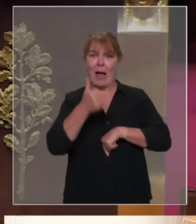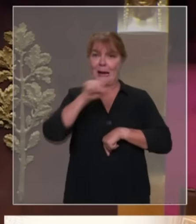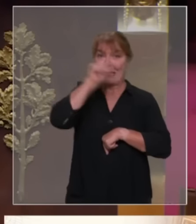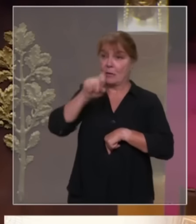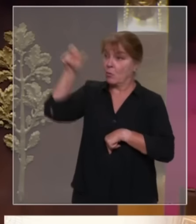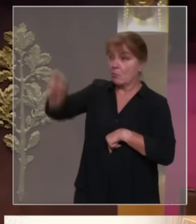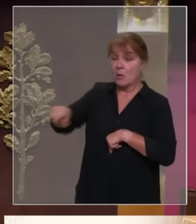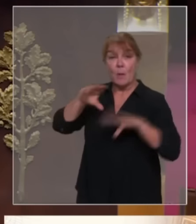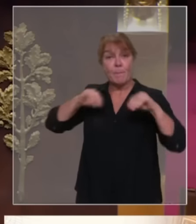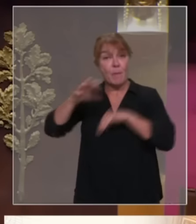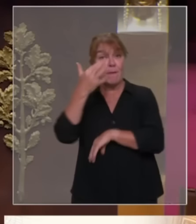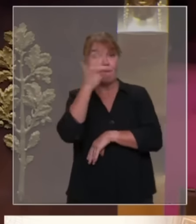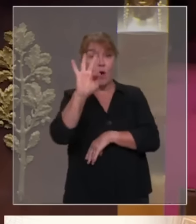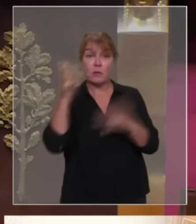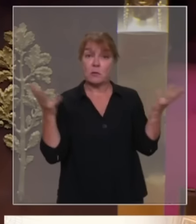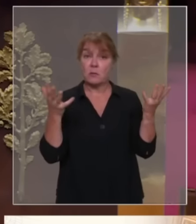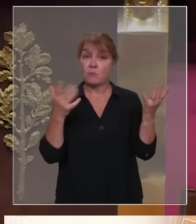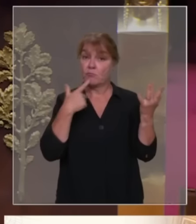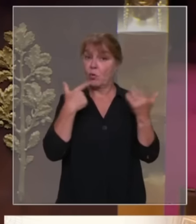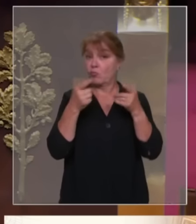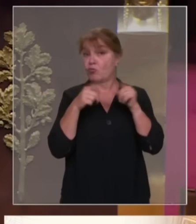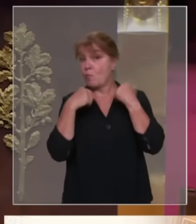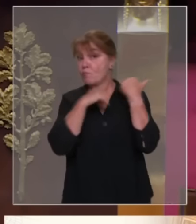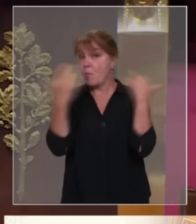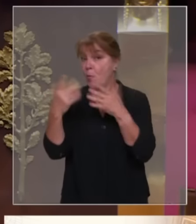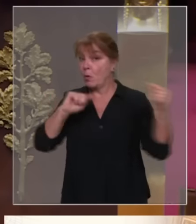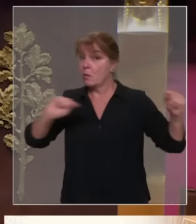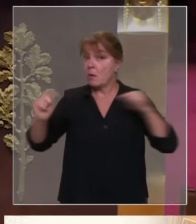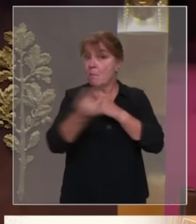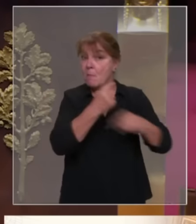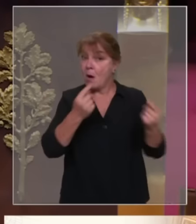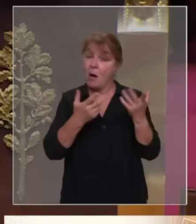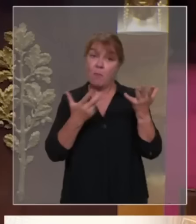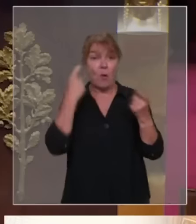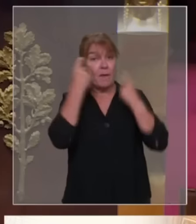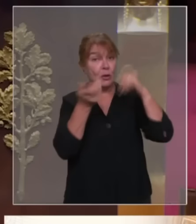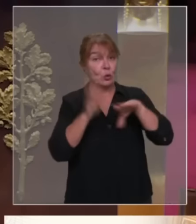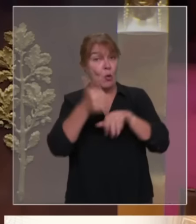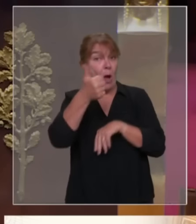citoyens et d'ouvrir un débat pour éclairer cette question.